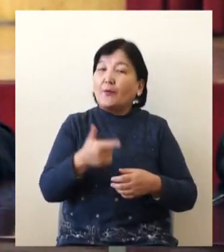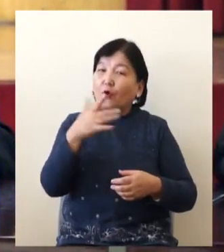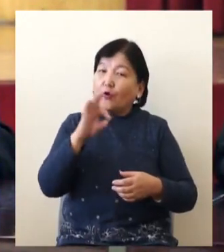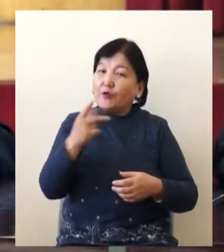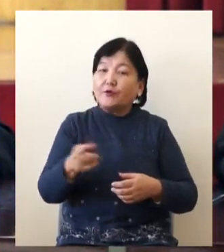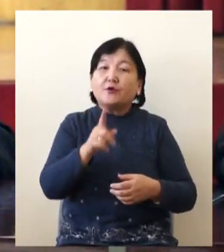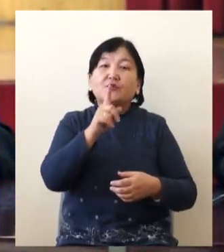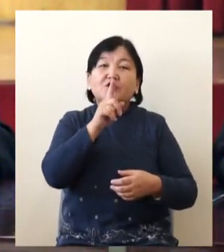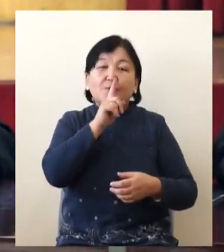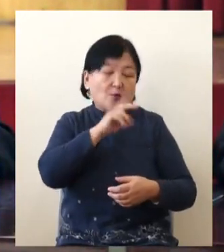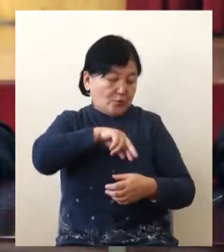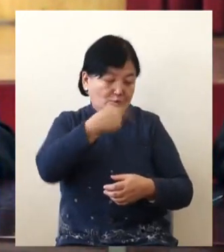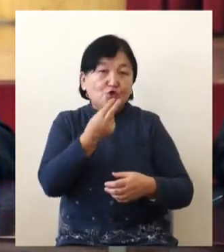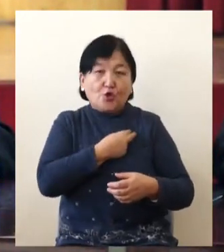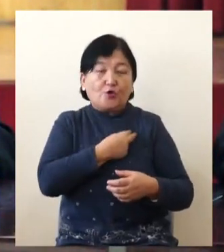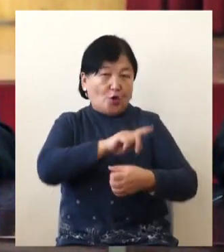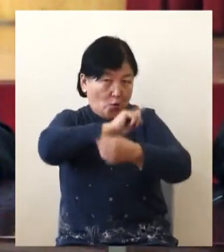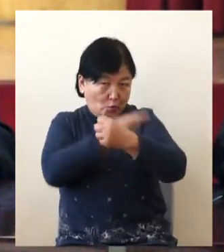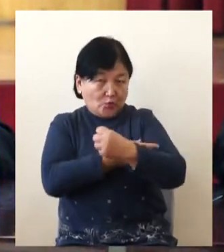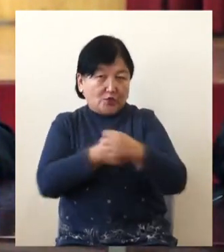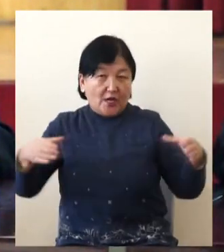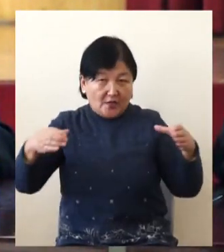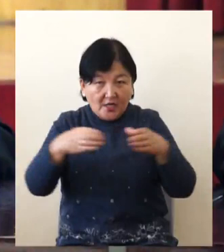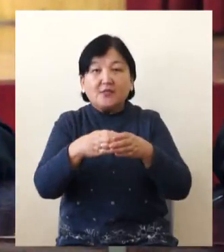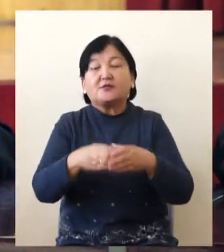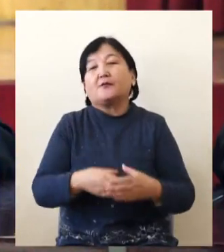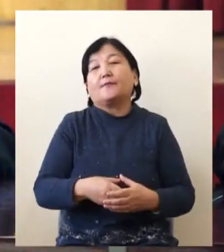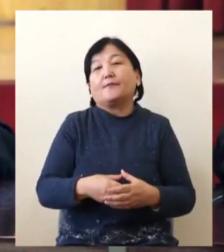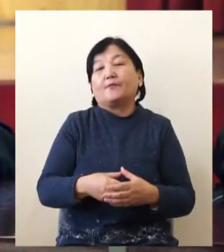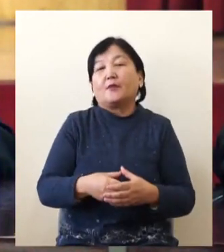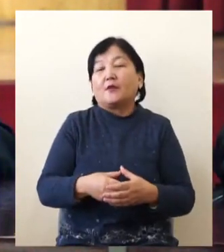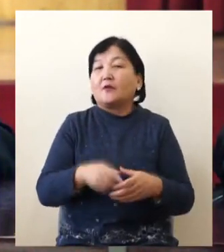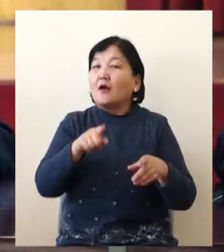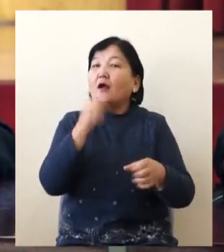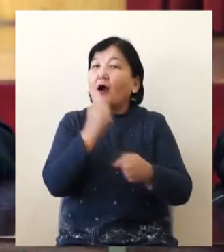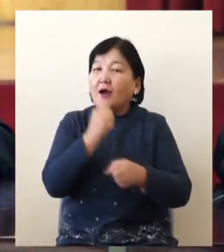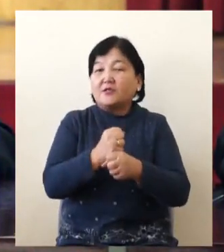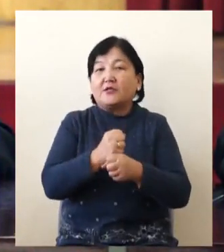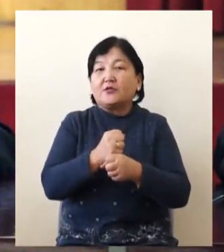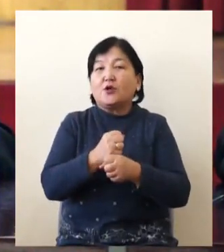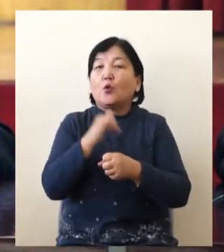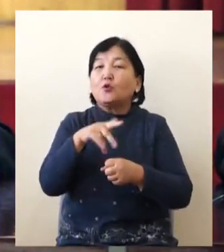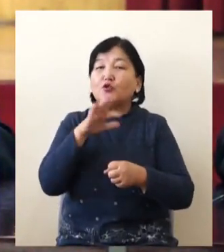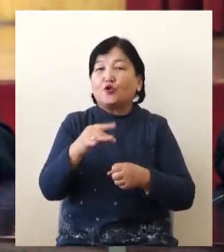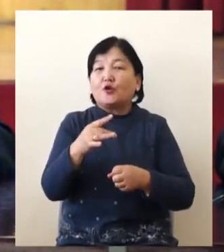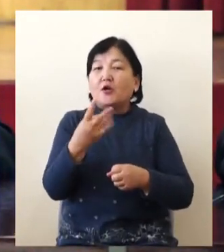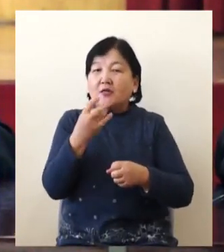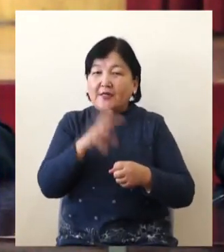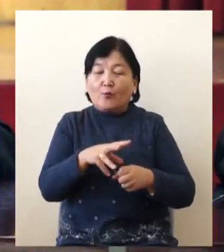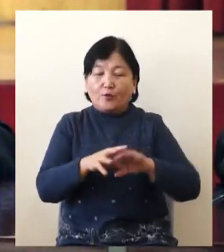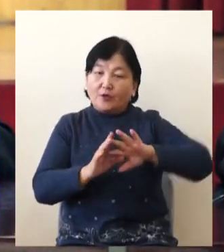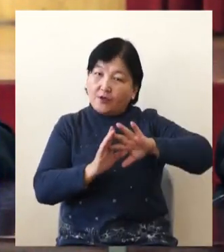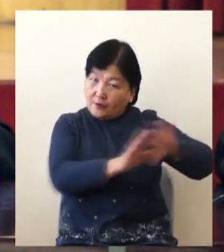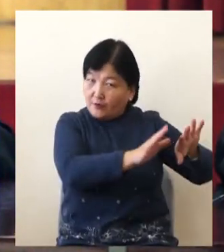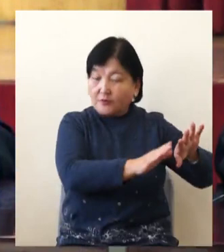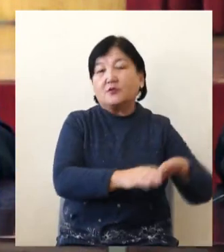Энийг чимээгүй, зоригтой, хүчтэй, нэгдсэн маягаар ажиллаж энэ улс төрийн намууд, төрийн